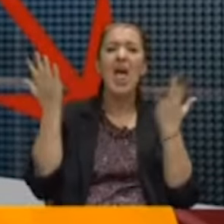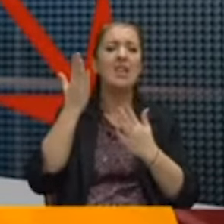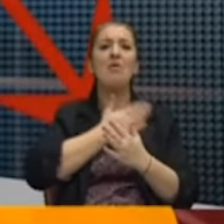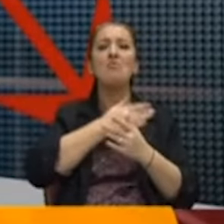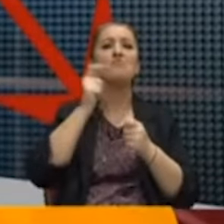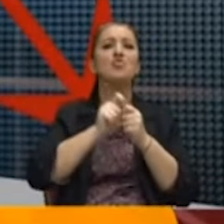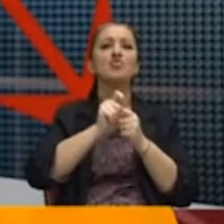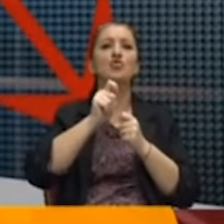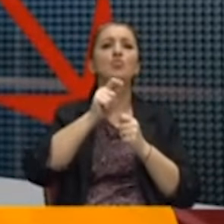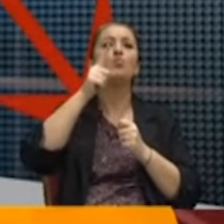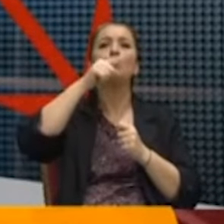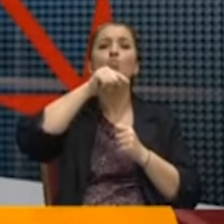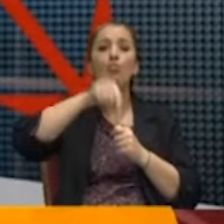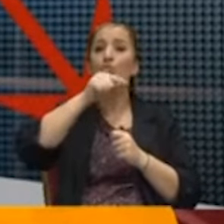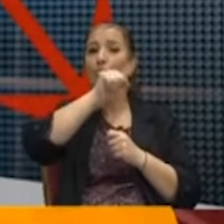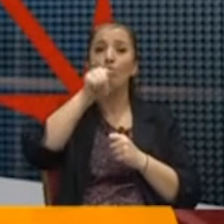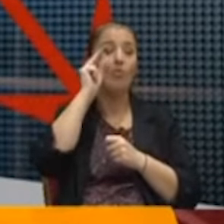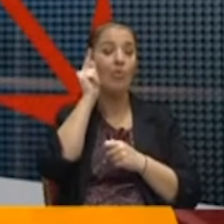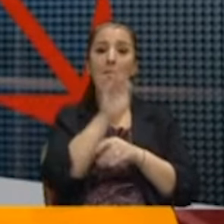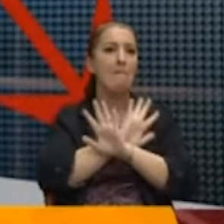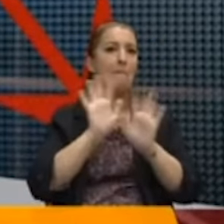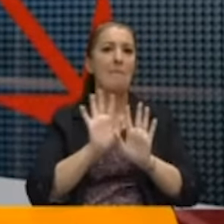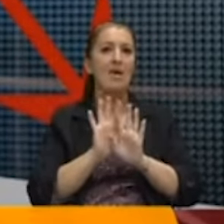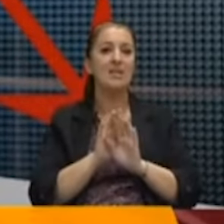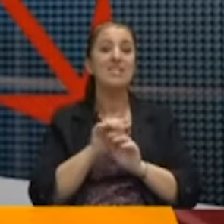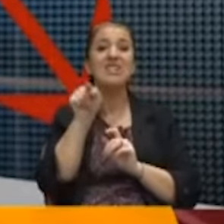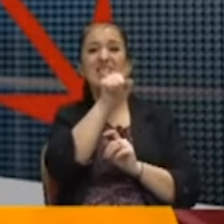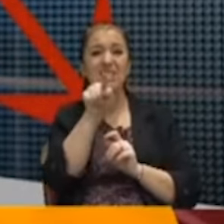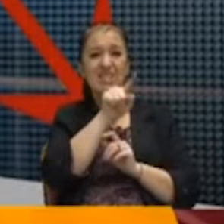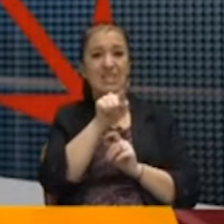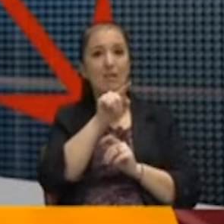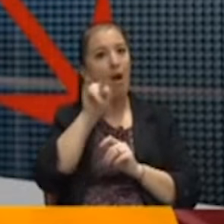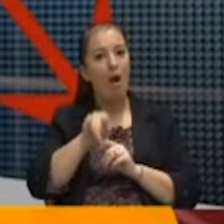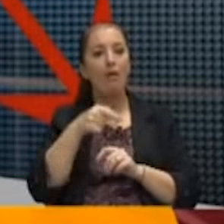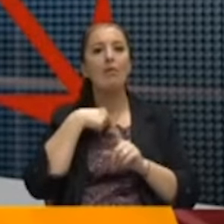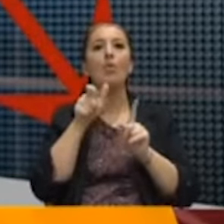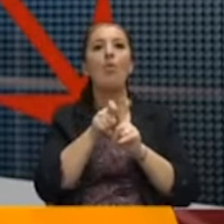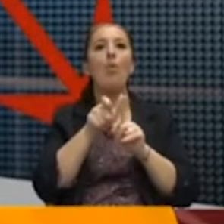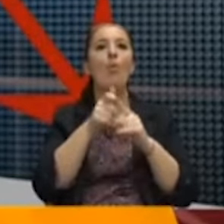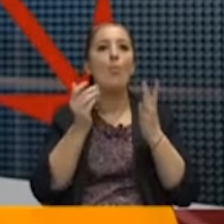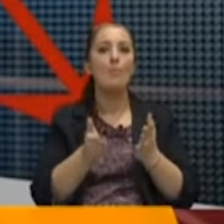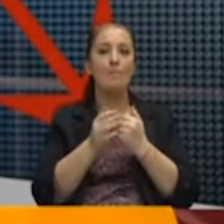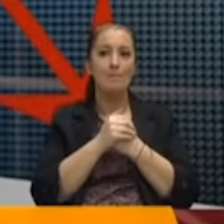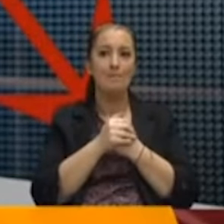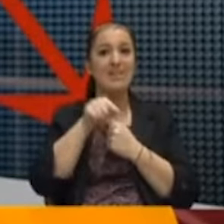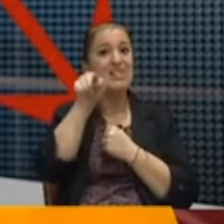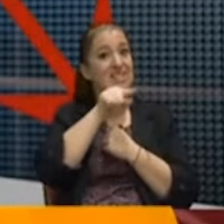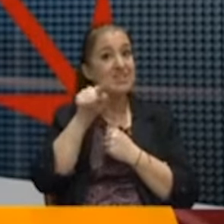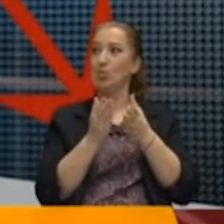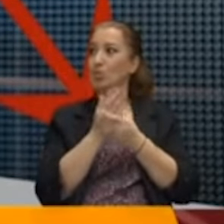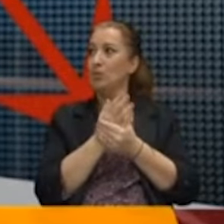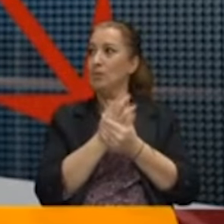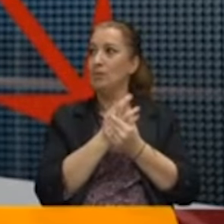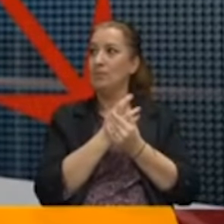unutmayın. Bunu unutmayın. Sizin de hakkınızı savunuyorum. Sizin de hakkınızı